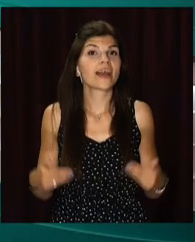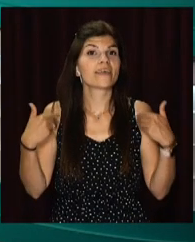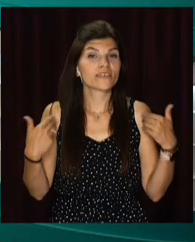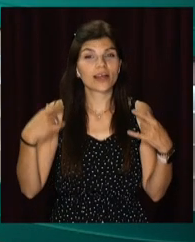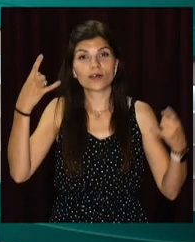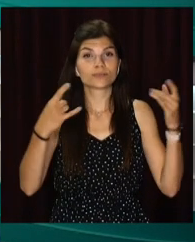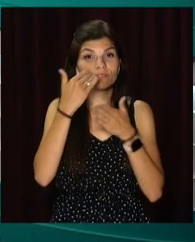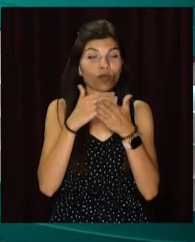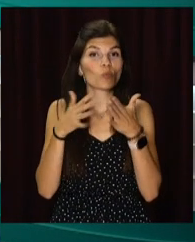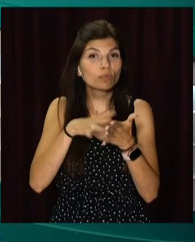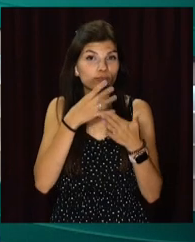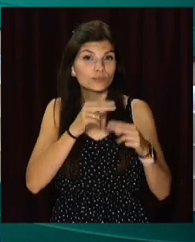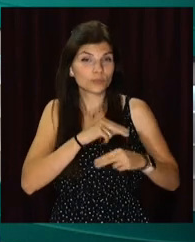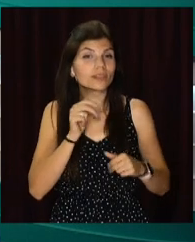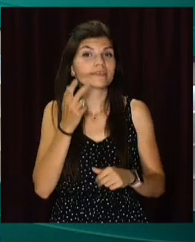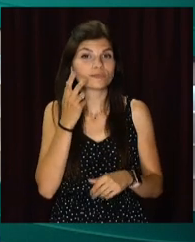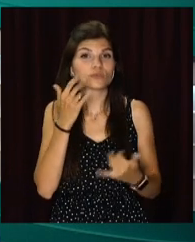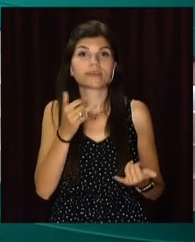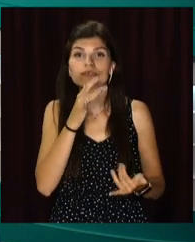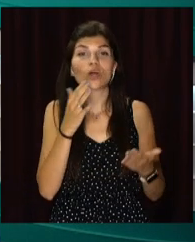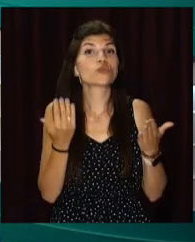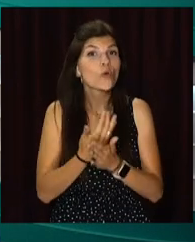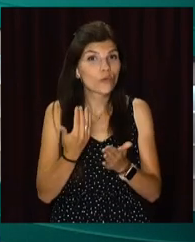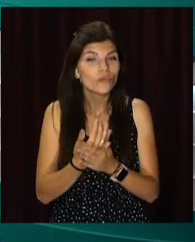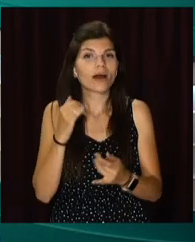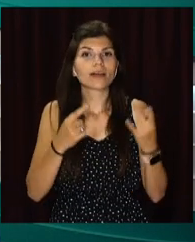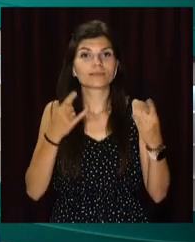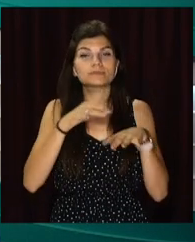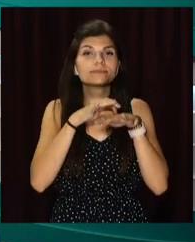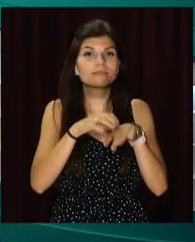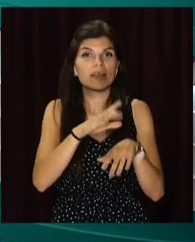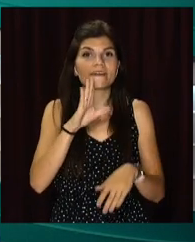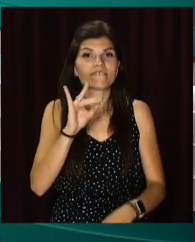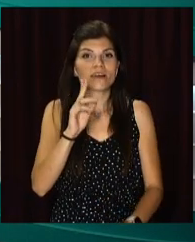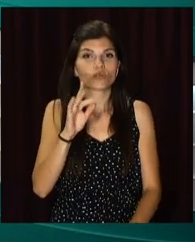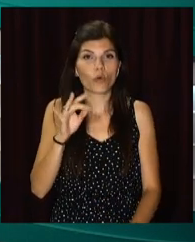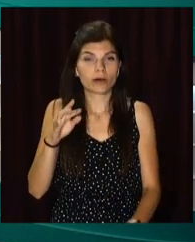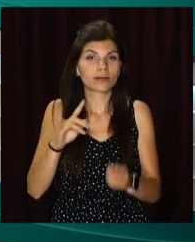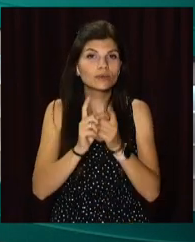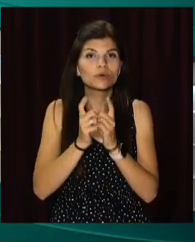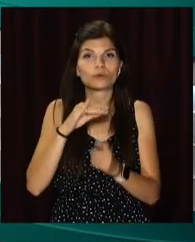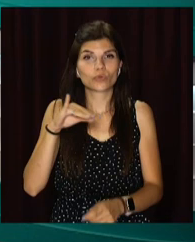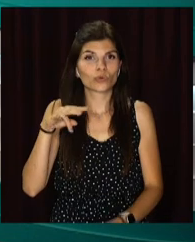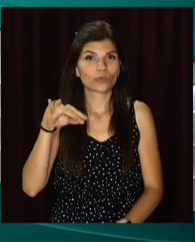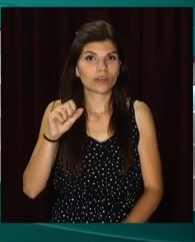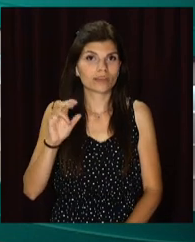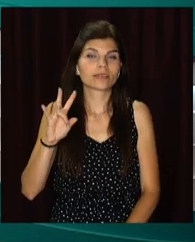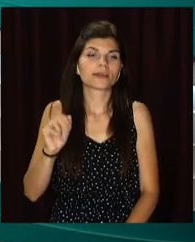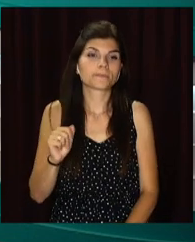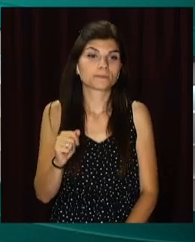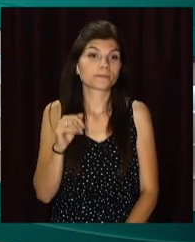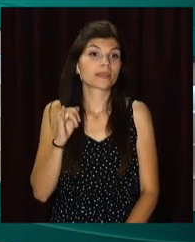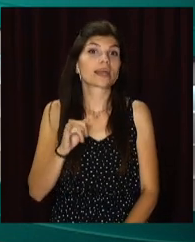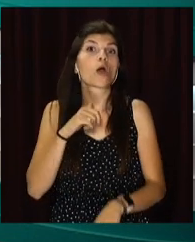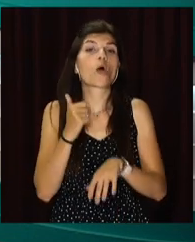Вітаю! Відкритий продовжує свою роботу і, як завжди, у цій порі новини. Для вас у студії працює Вікторія Вахрушина та сурдоперекладачка Юліана